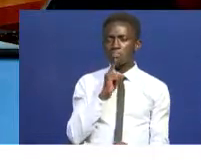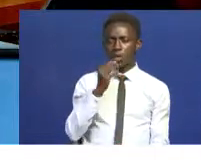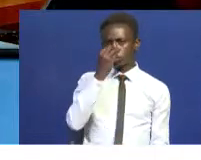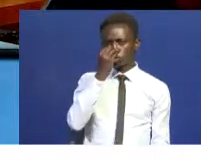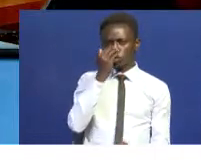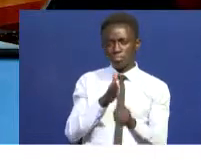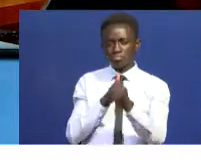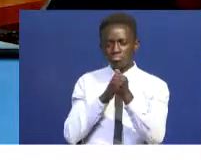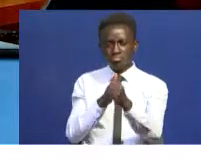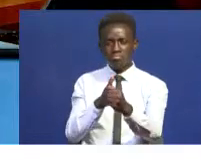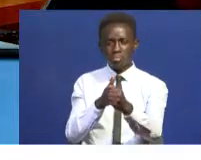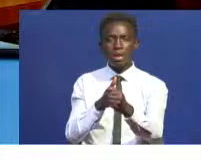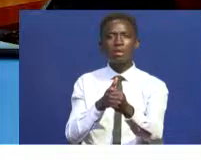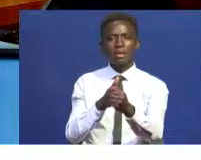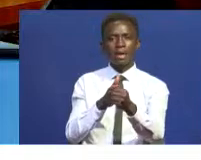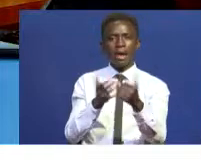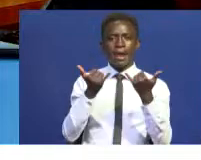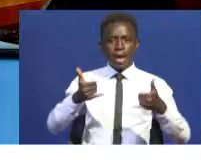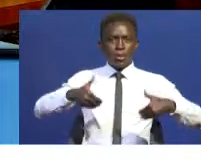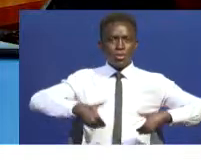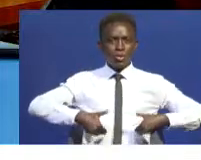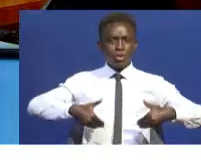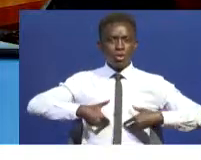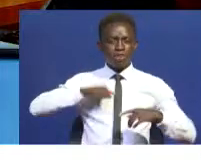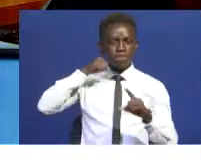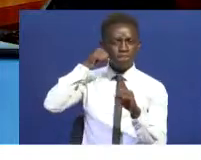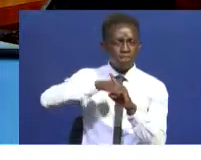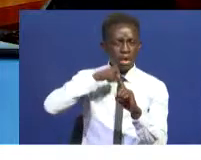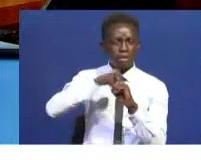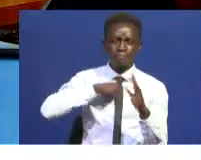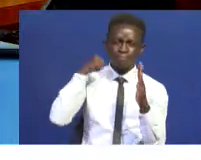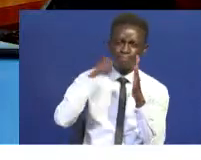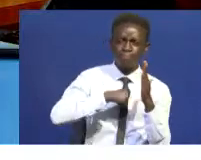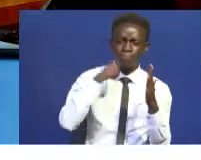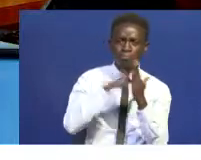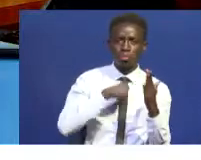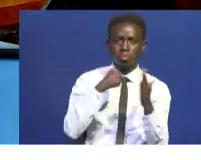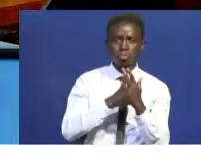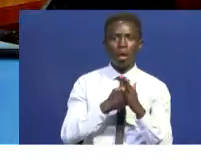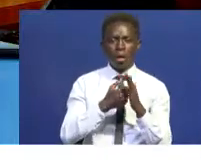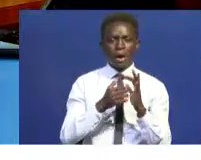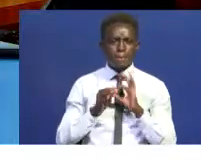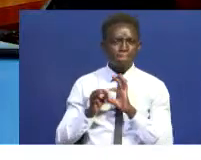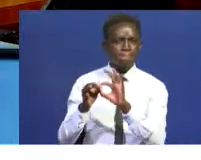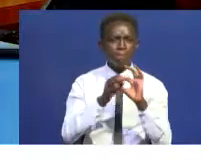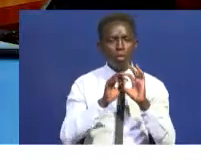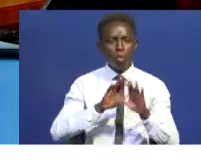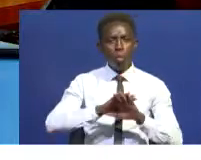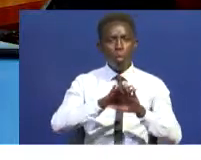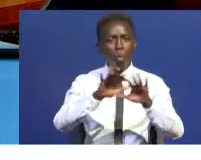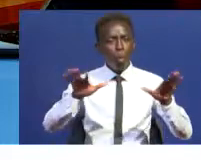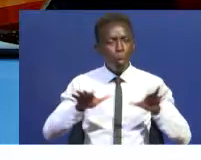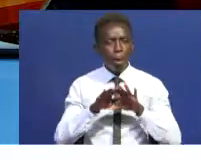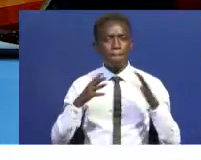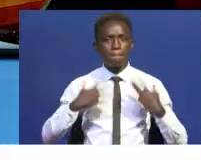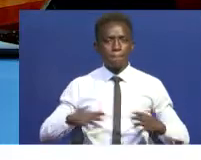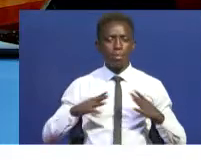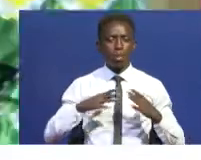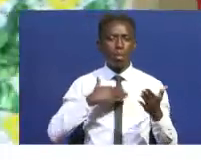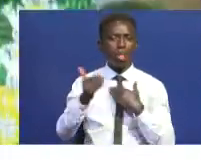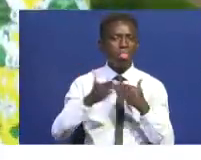Afrika wanaopigania uwajibikaji na ustahilifu kwa raia wote bila kuzingatia hadhi zao katika